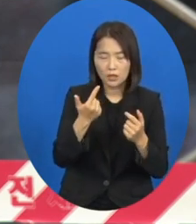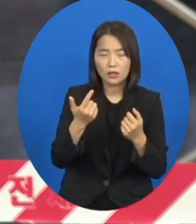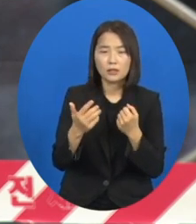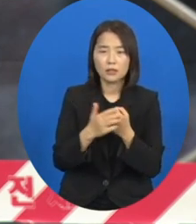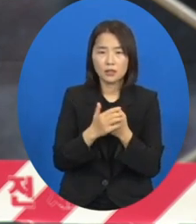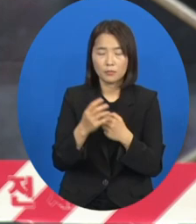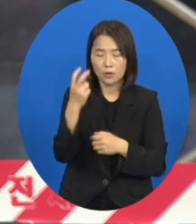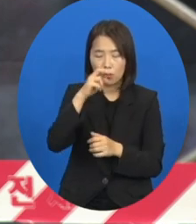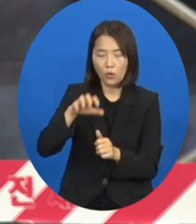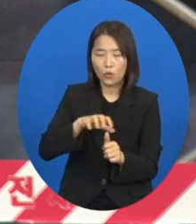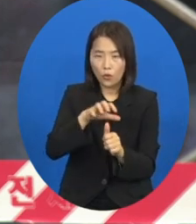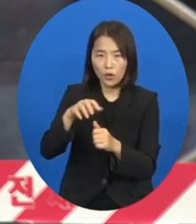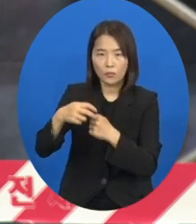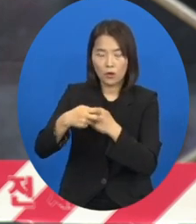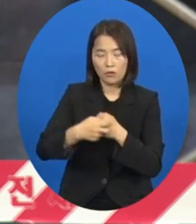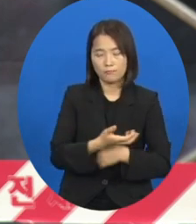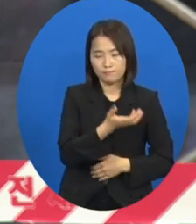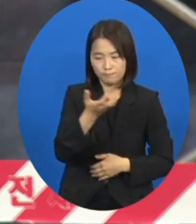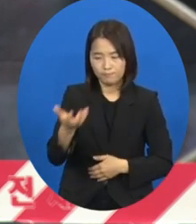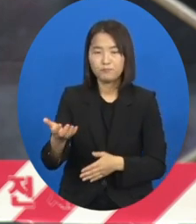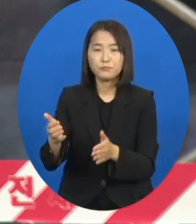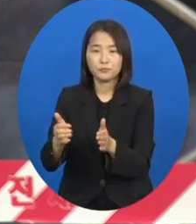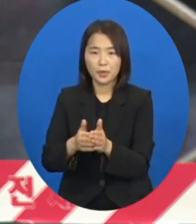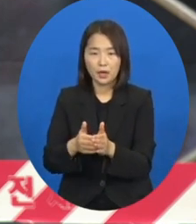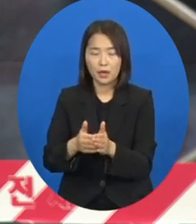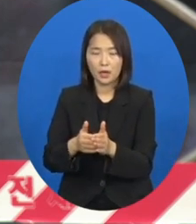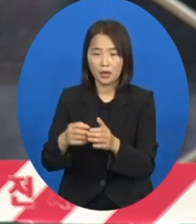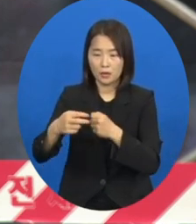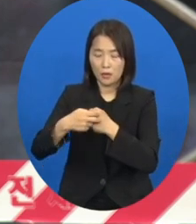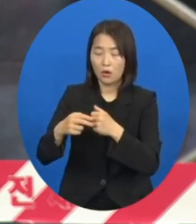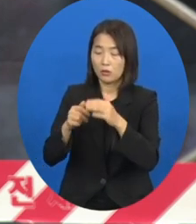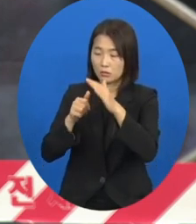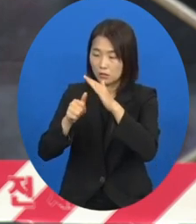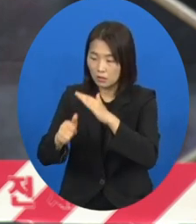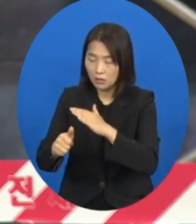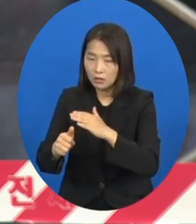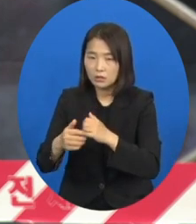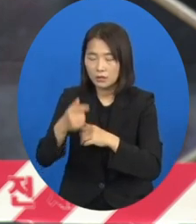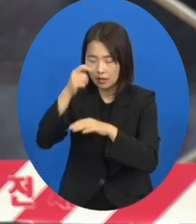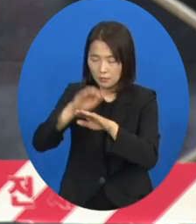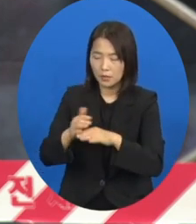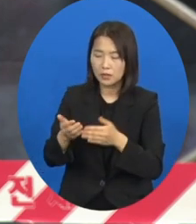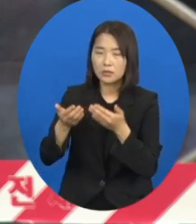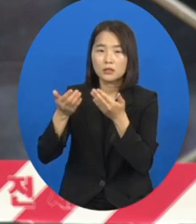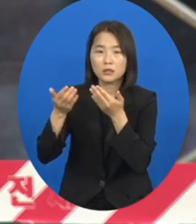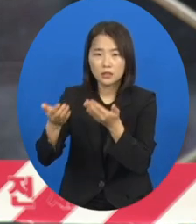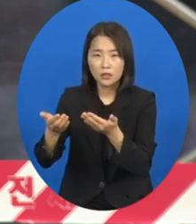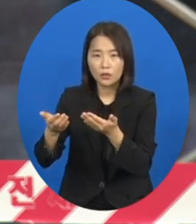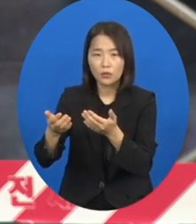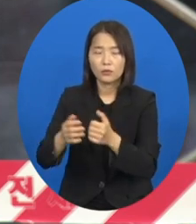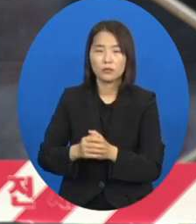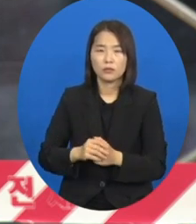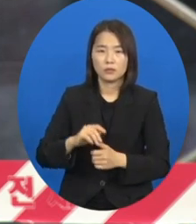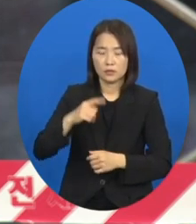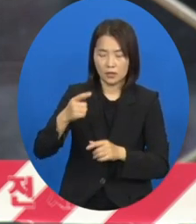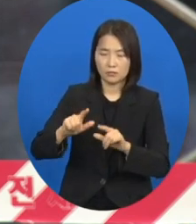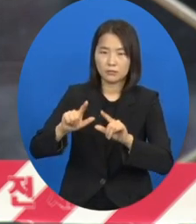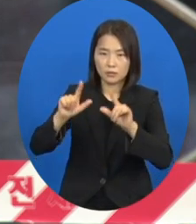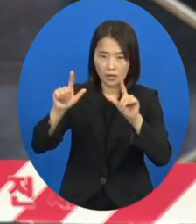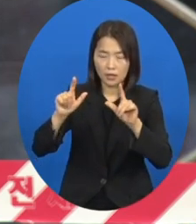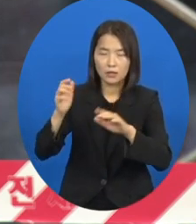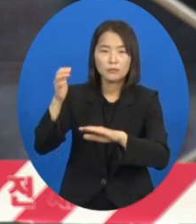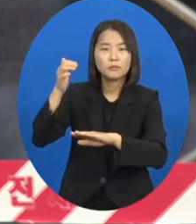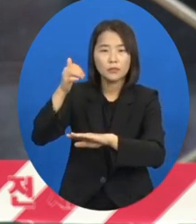요양병원으로 이동하시게 되었습니다. 신방 가서 예배 드리고 그리고 다음날 이제